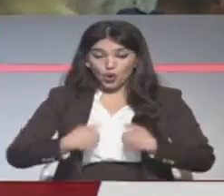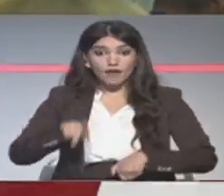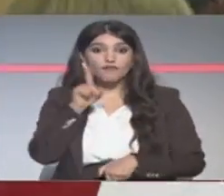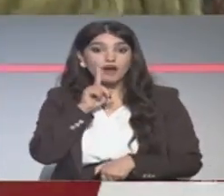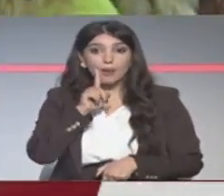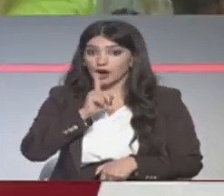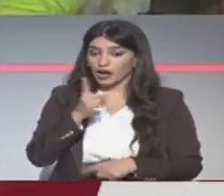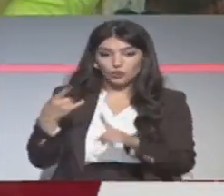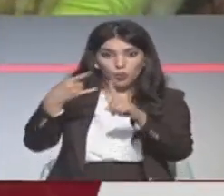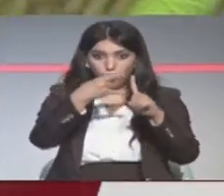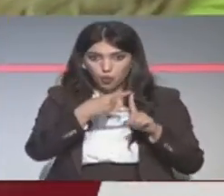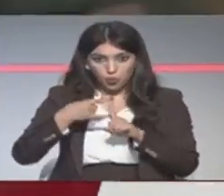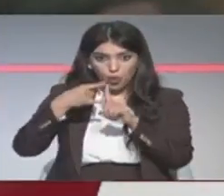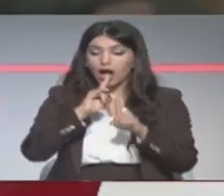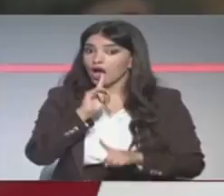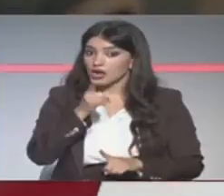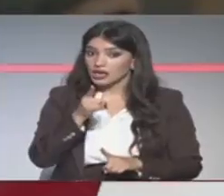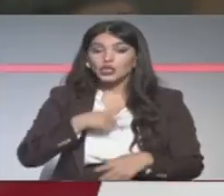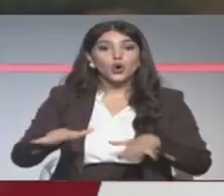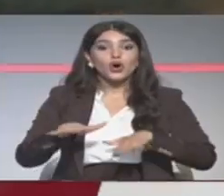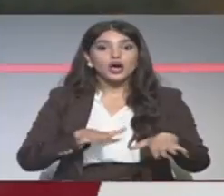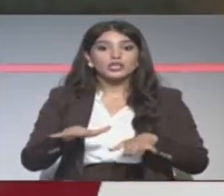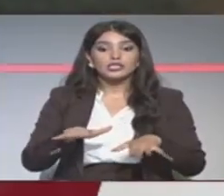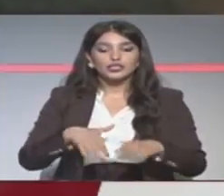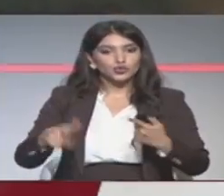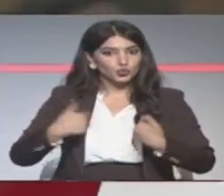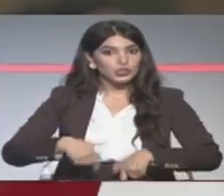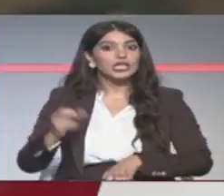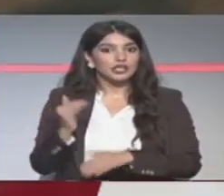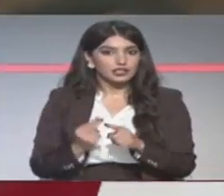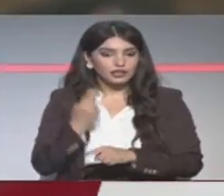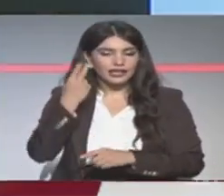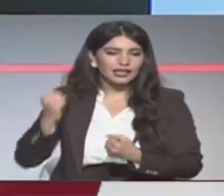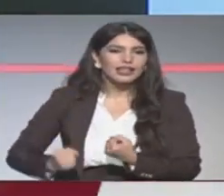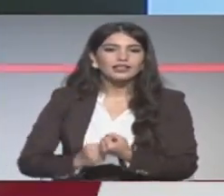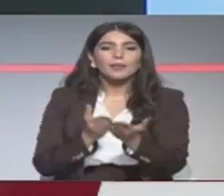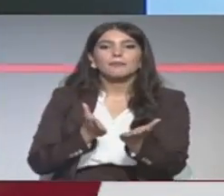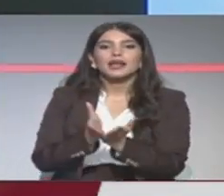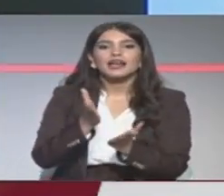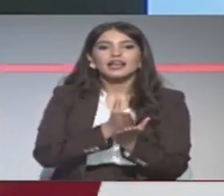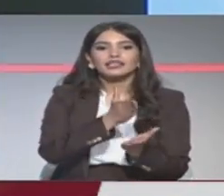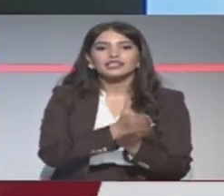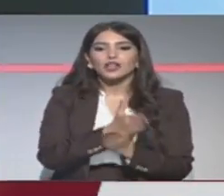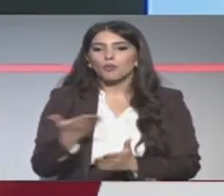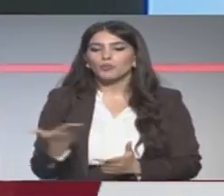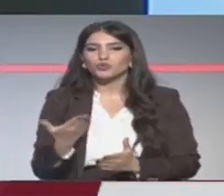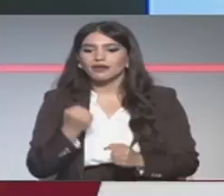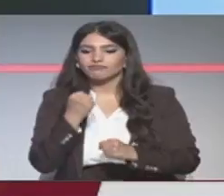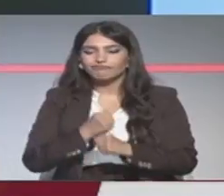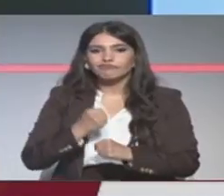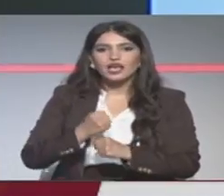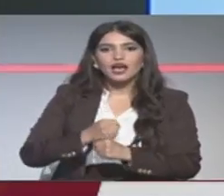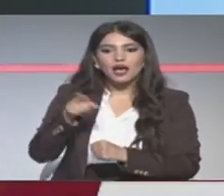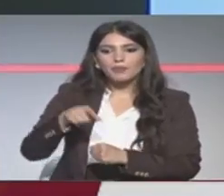الندوة الصحفية عبر تقنية سكايب أن استراتيجية الوزارة هي دعم الشعب التي تحتاجها سوق الشغل من خلال